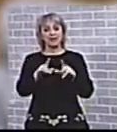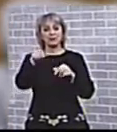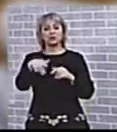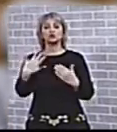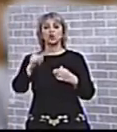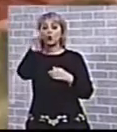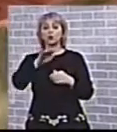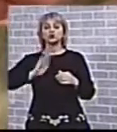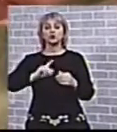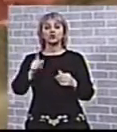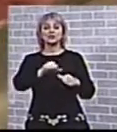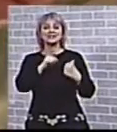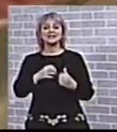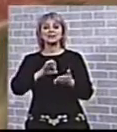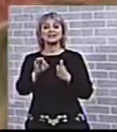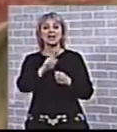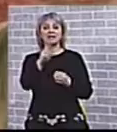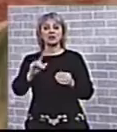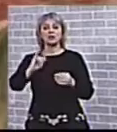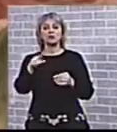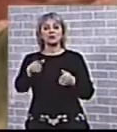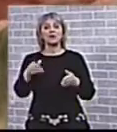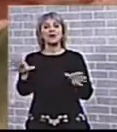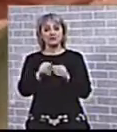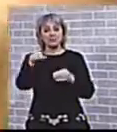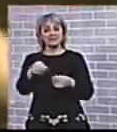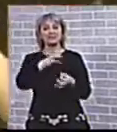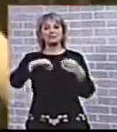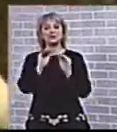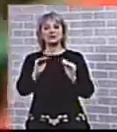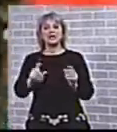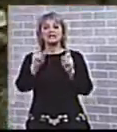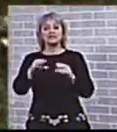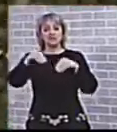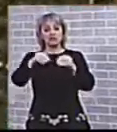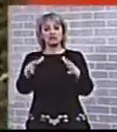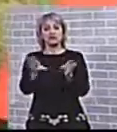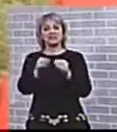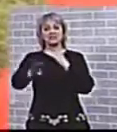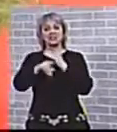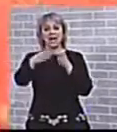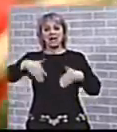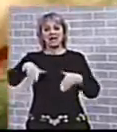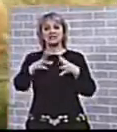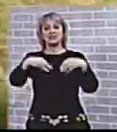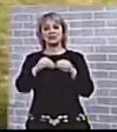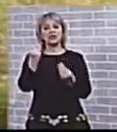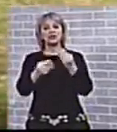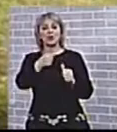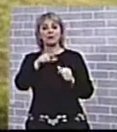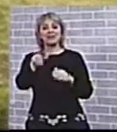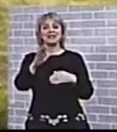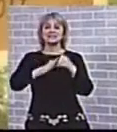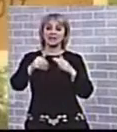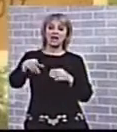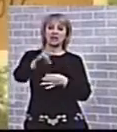Уже год ждет, что сердце подскажет, с каким ребенком по пути. Беседует с детьми, высаживает вместе с ними деревья на аллее семьи. Играет, пытается